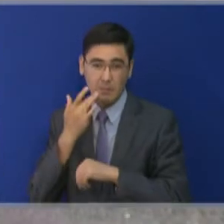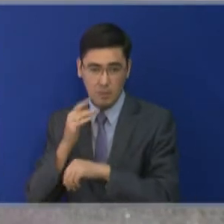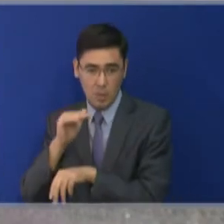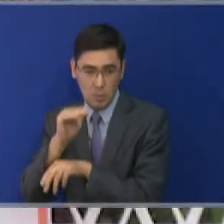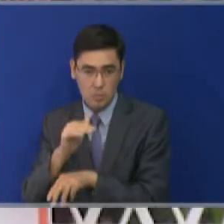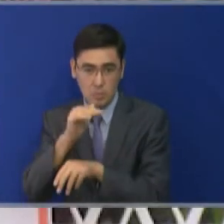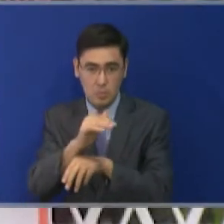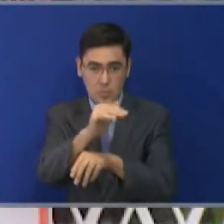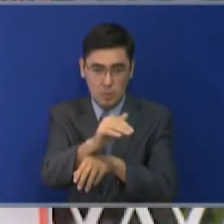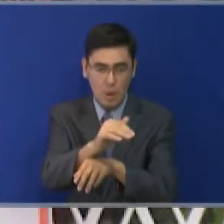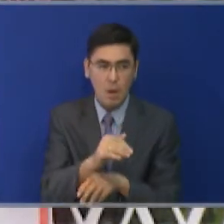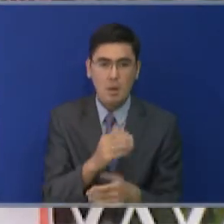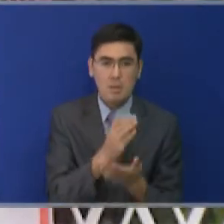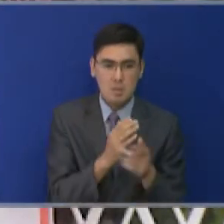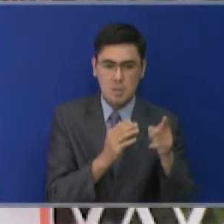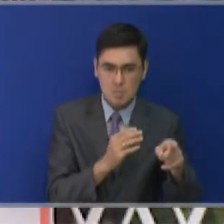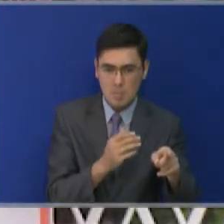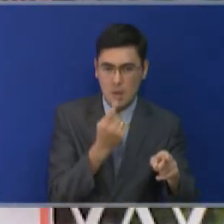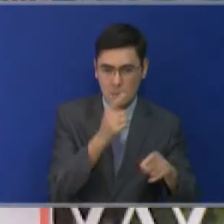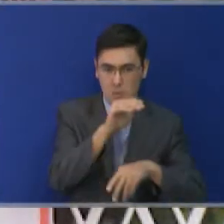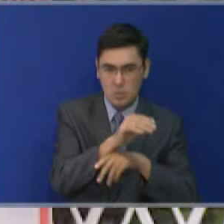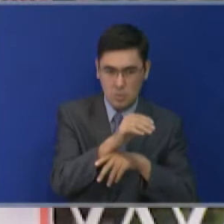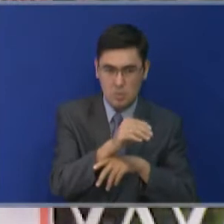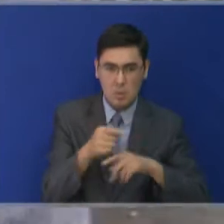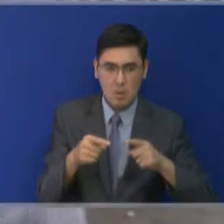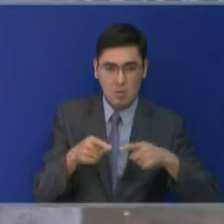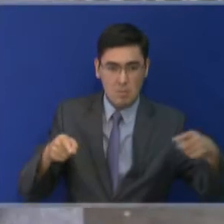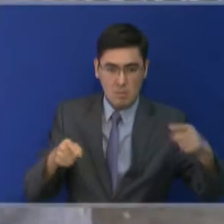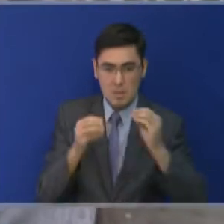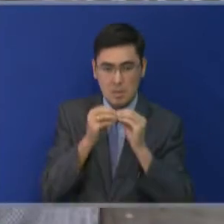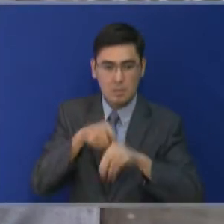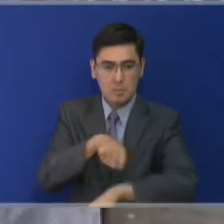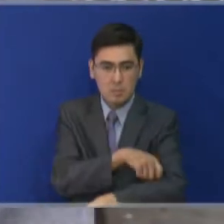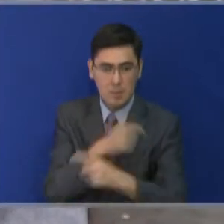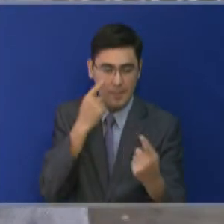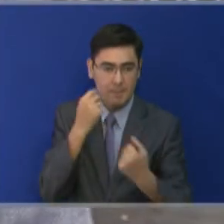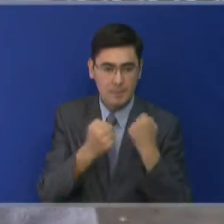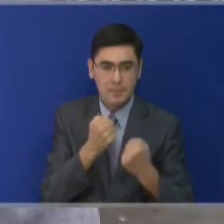аялдама басқаларынан көлемдірек. Ұзындығы 10 метр болмақ. Өте бір жақсы